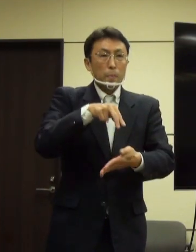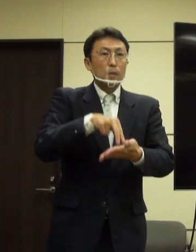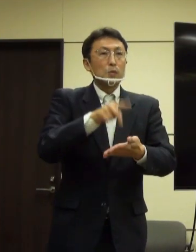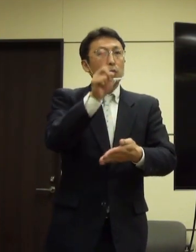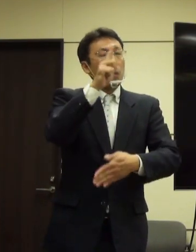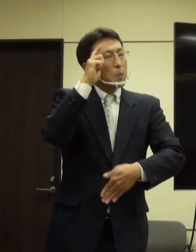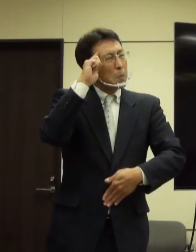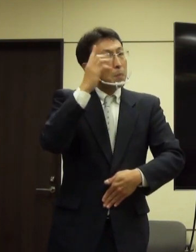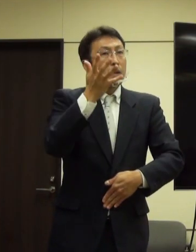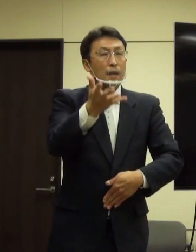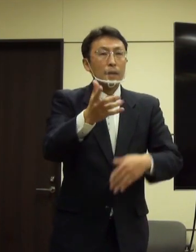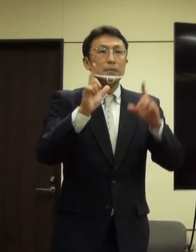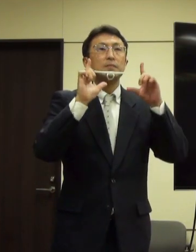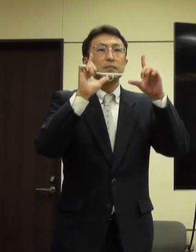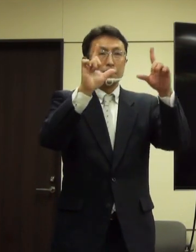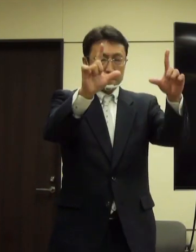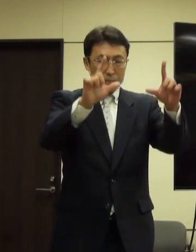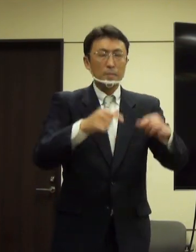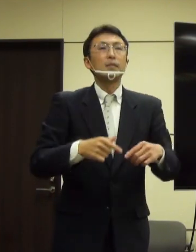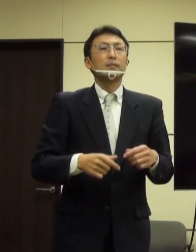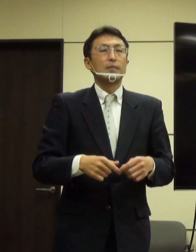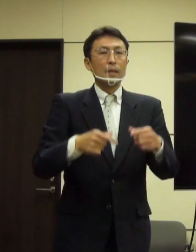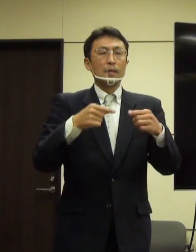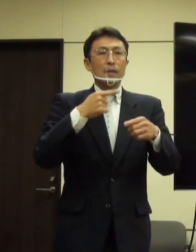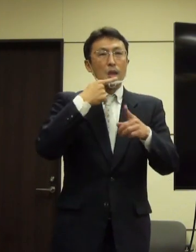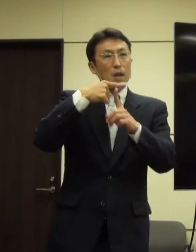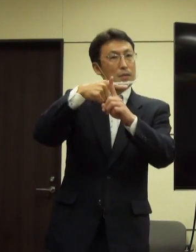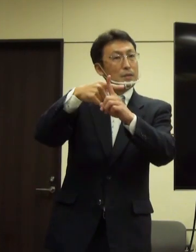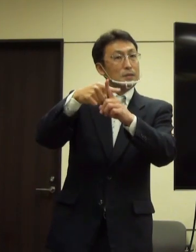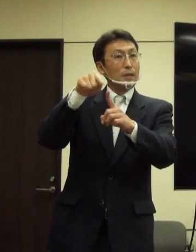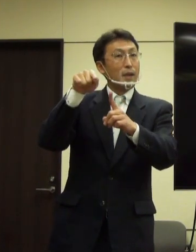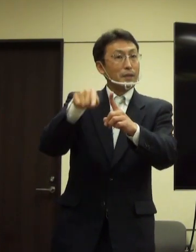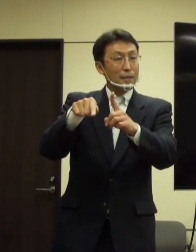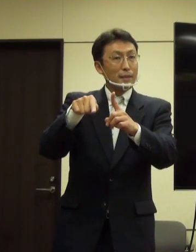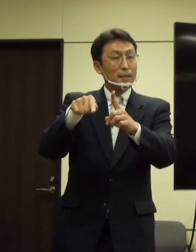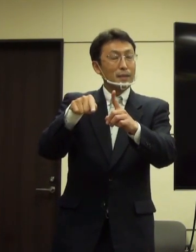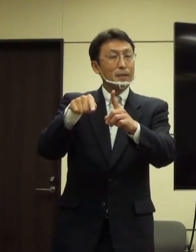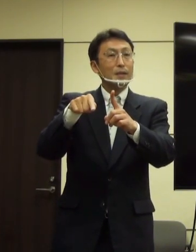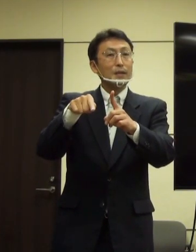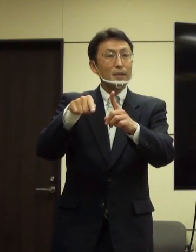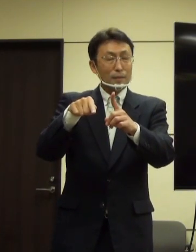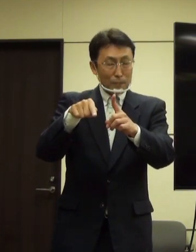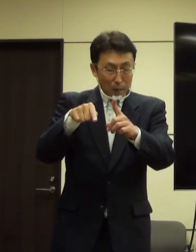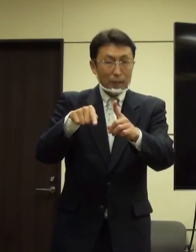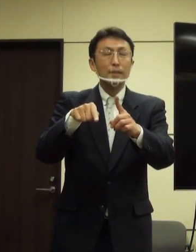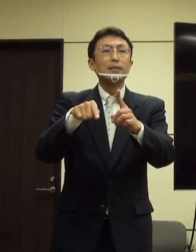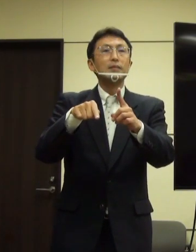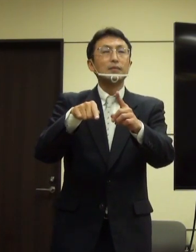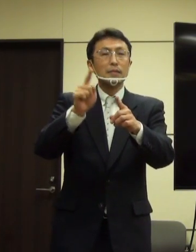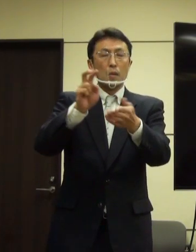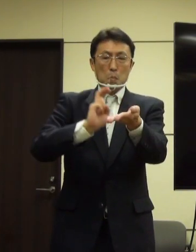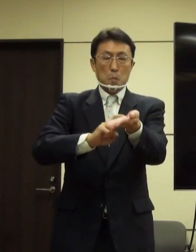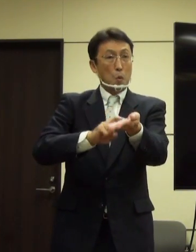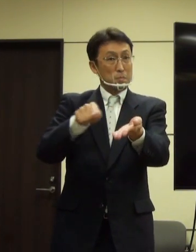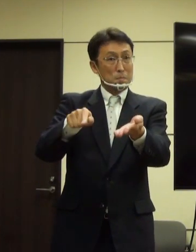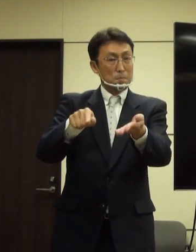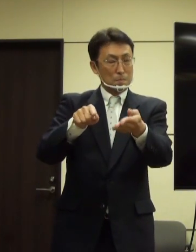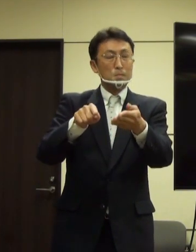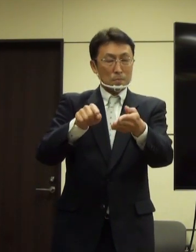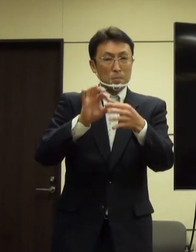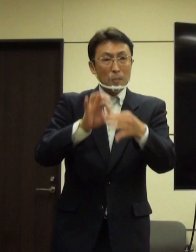の方は内部でもですねあのくっかける不可避と2回 pcr をやってそれ